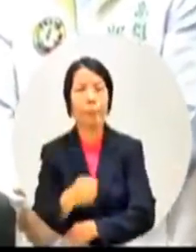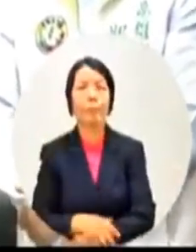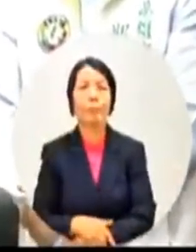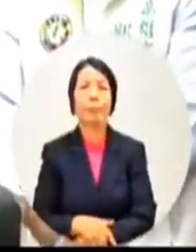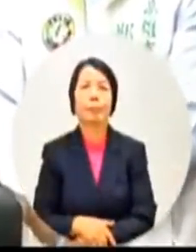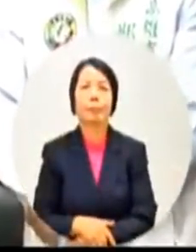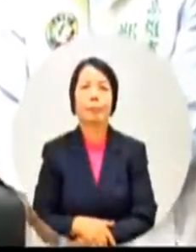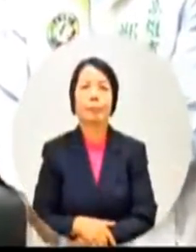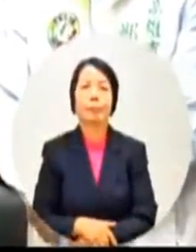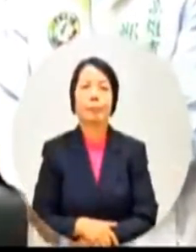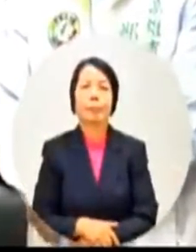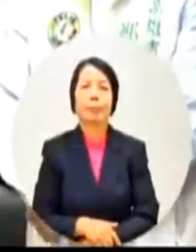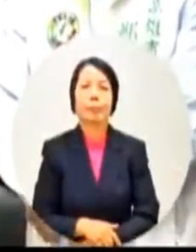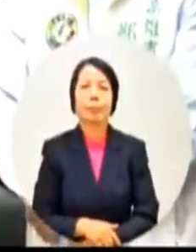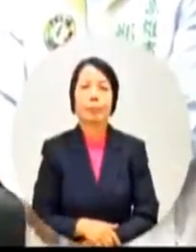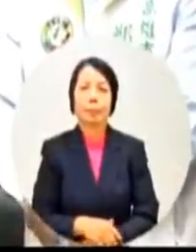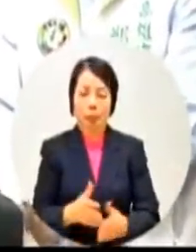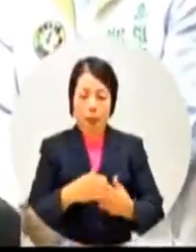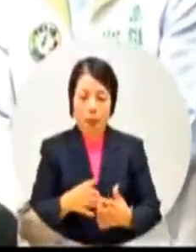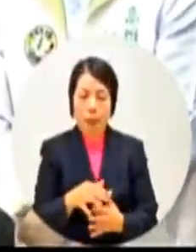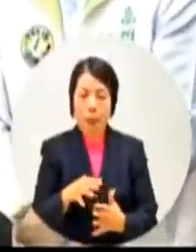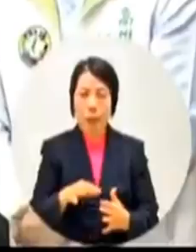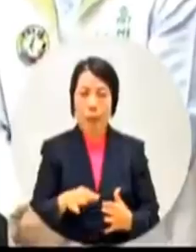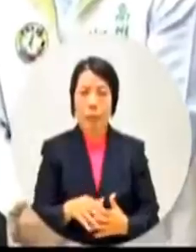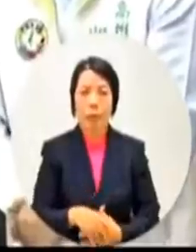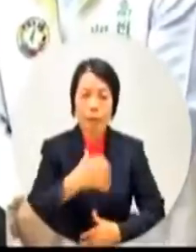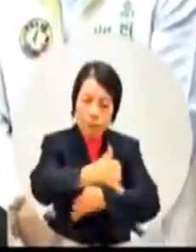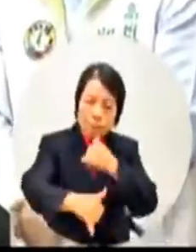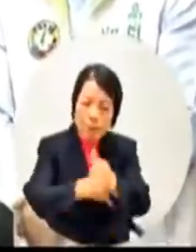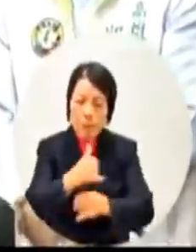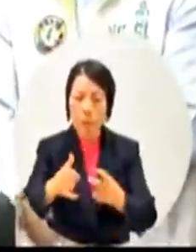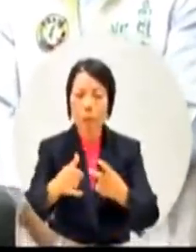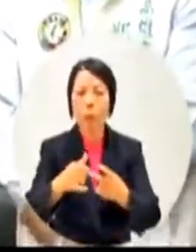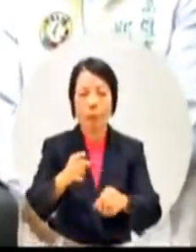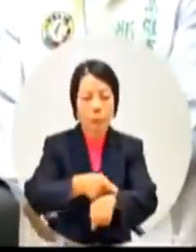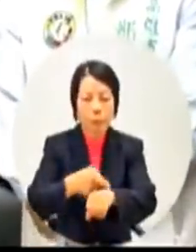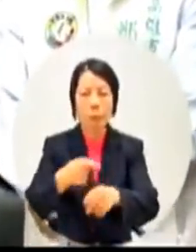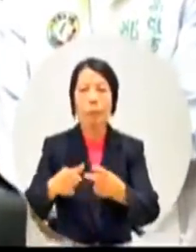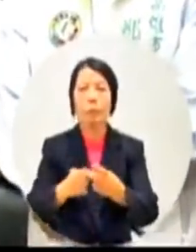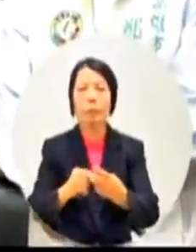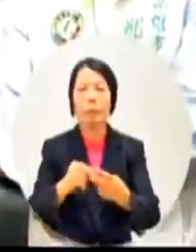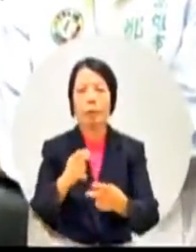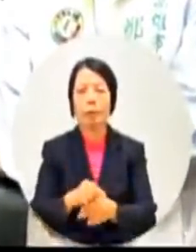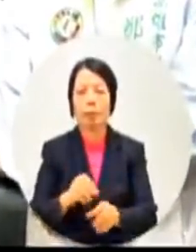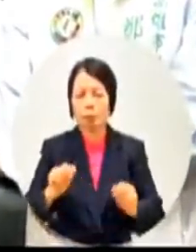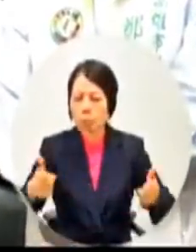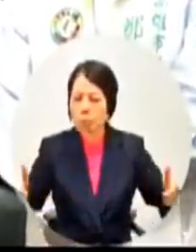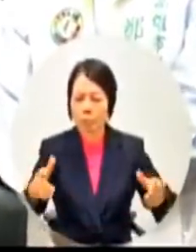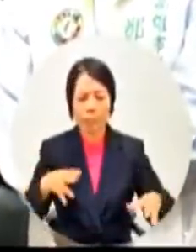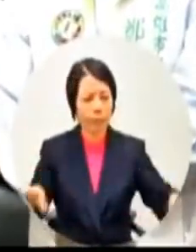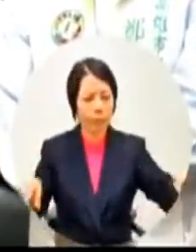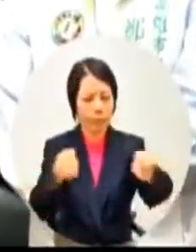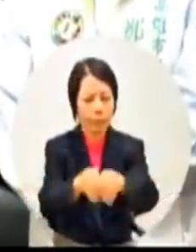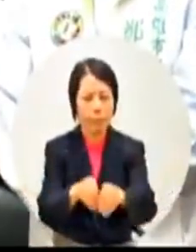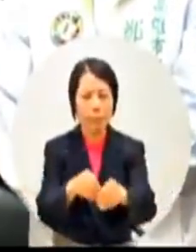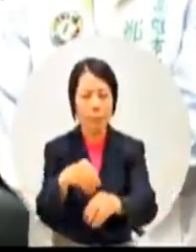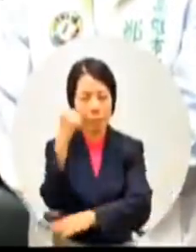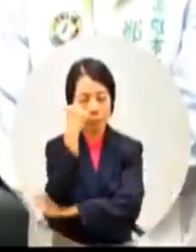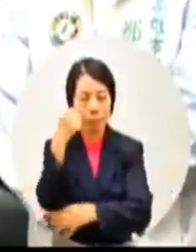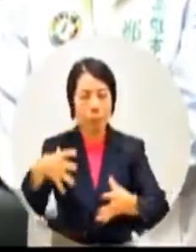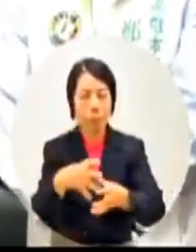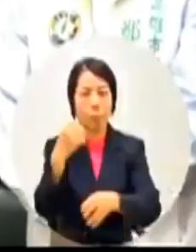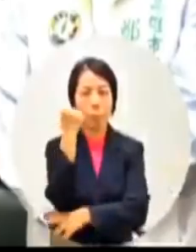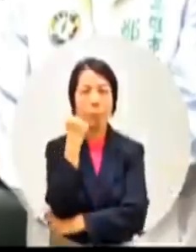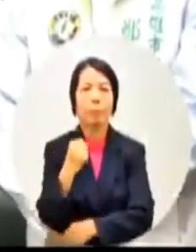型，甚至生活习惯，你就可以让他们配对在一起。那在一个专访里面，你提到由谁来配对？你甚至让里长来配对